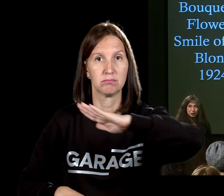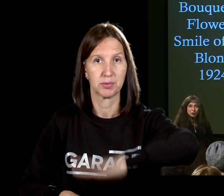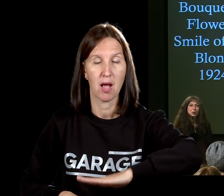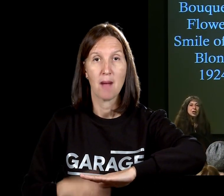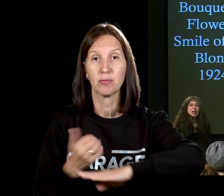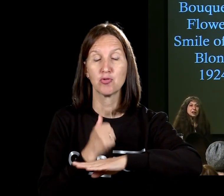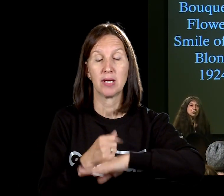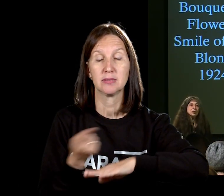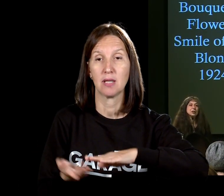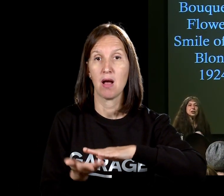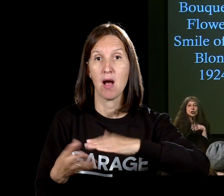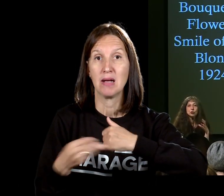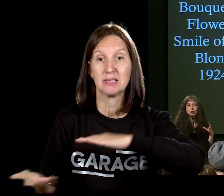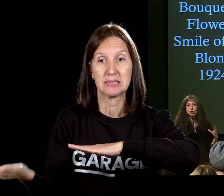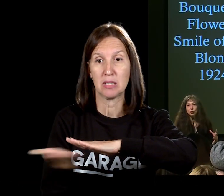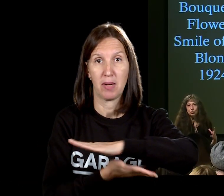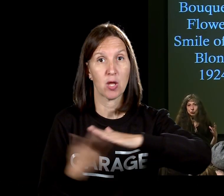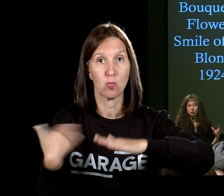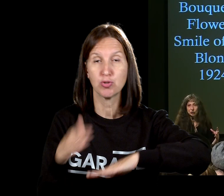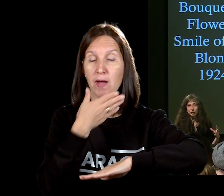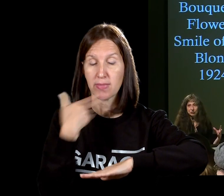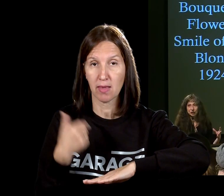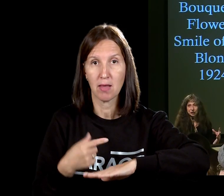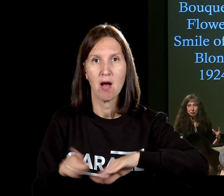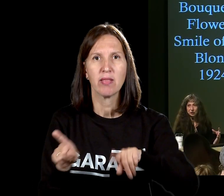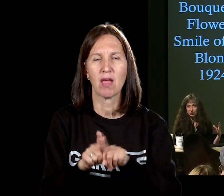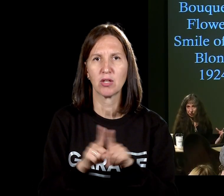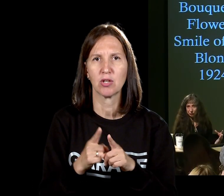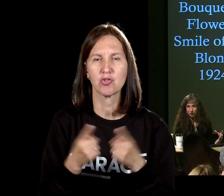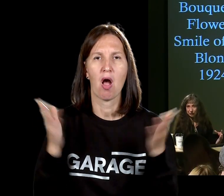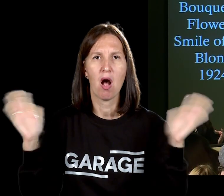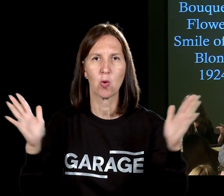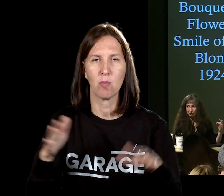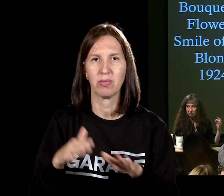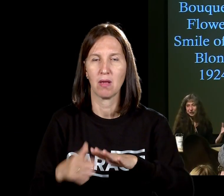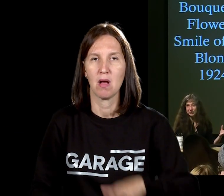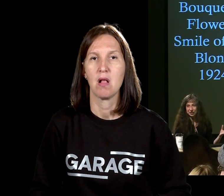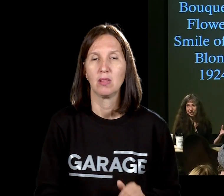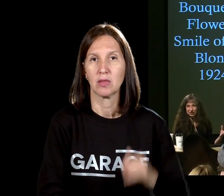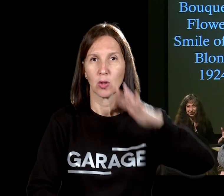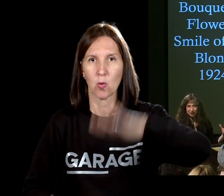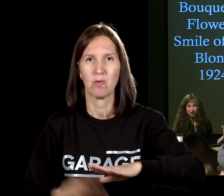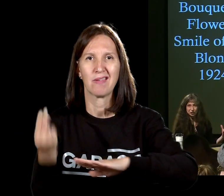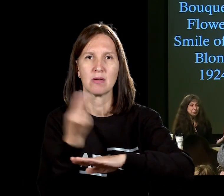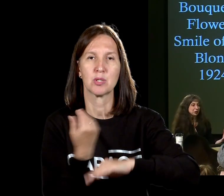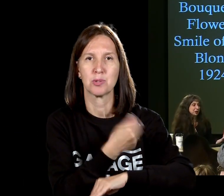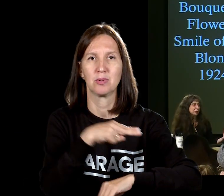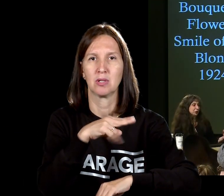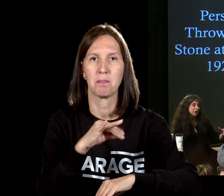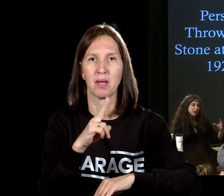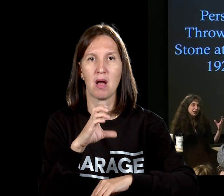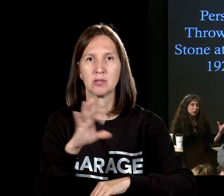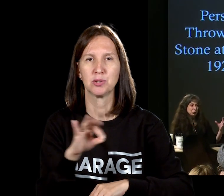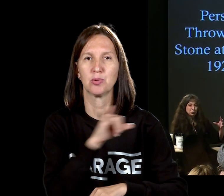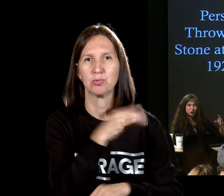ушла из-под ног. Помните, такие же огромные ноги будет рисовать Пикассо у своих испанских крестьянок, да, такие же